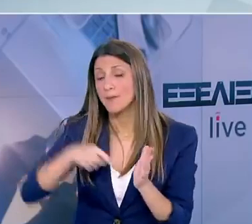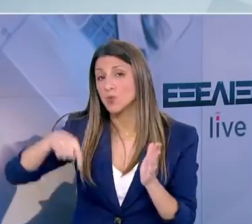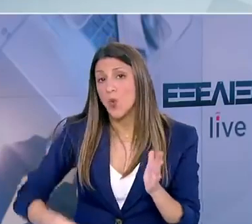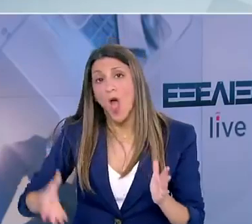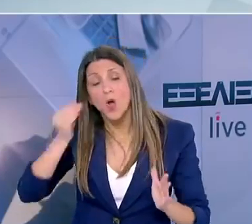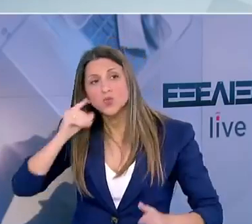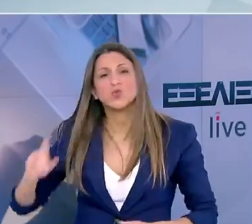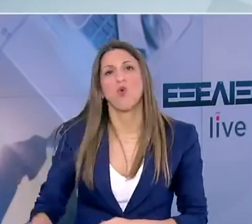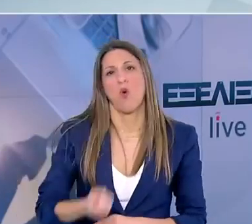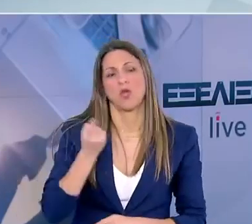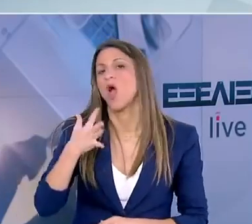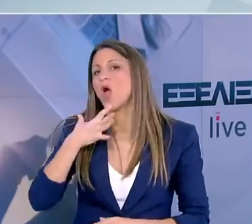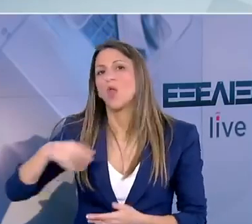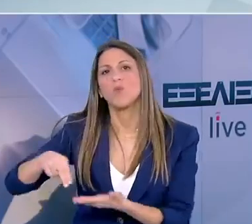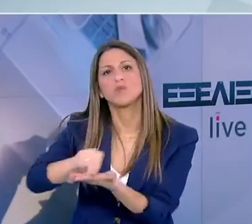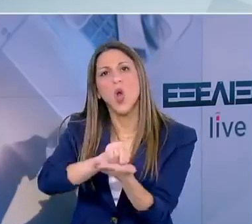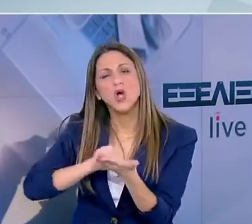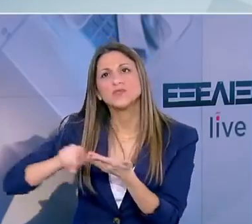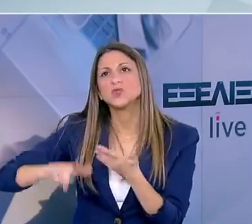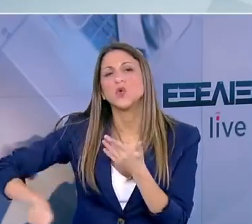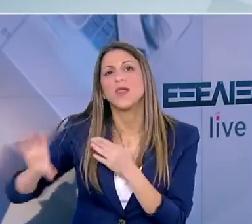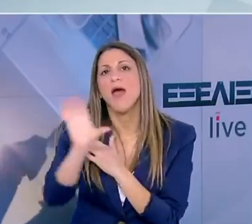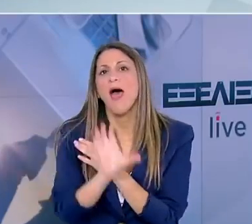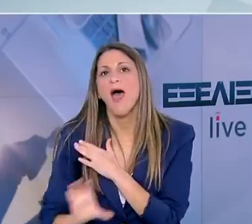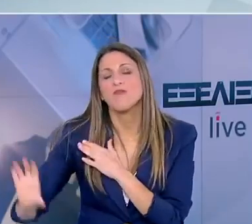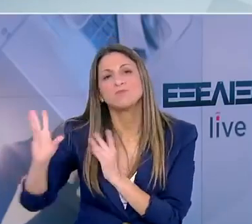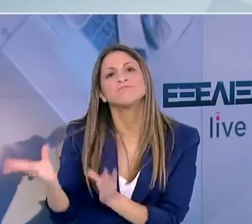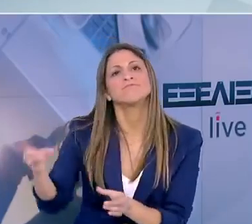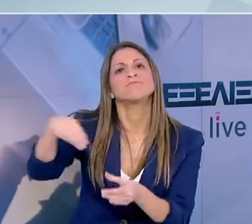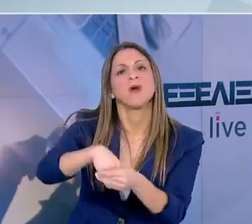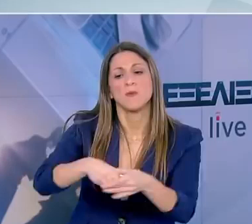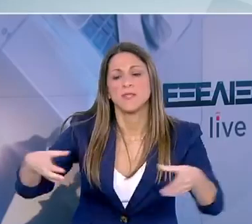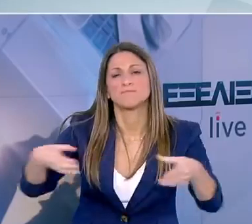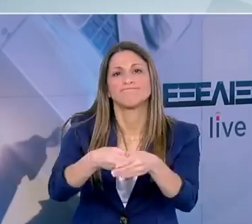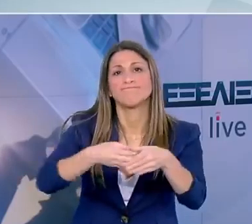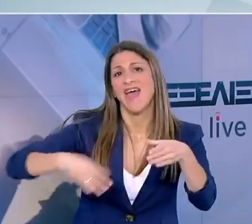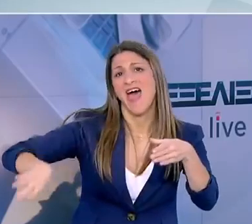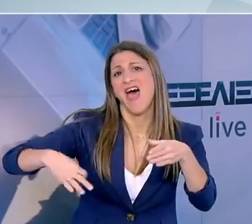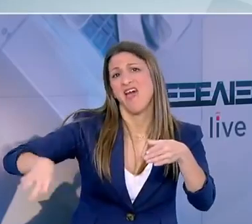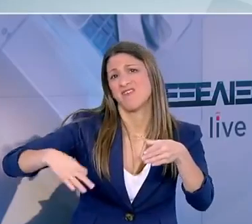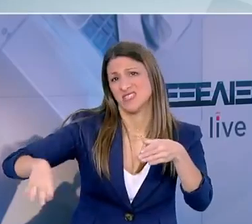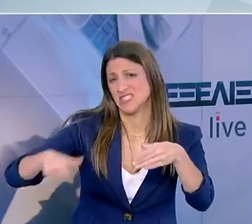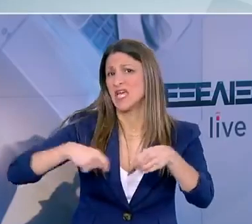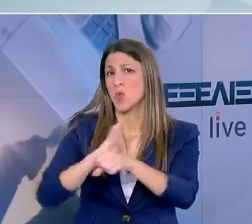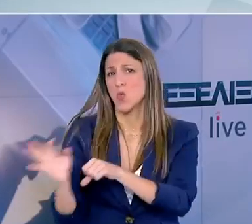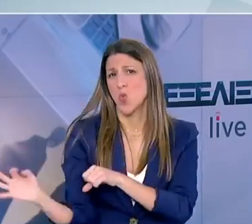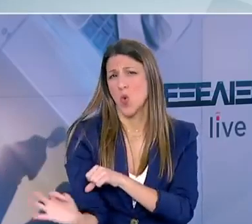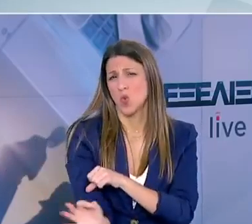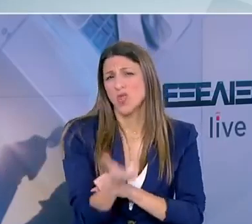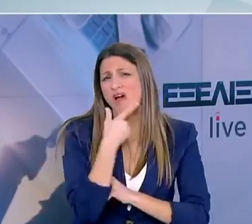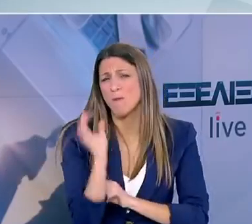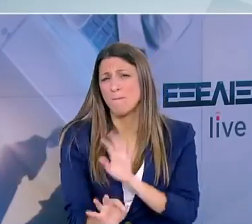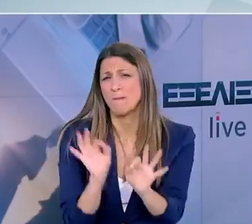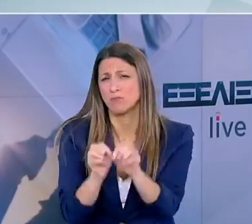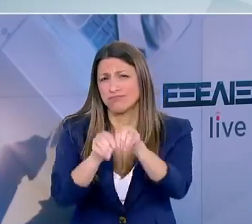δυνατά, καθώς οι Ρωμά σε ολόκληρη την Ευρώπη συγκαταλέγονται στις ομάδες που είναι πιο ευάλωτες στην τρέχουσα πανδημία, γιατί